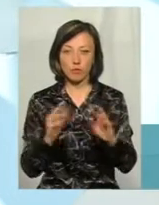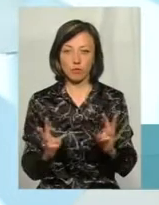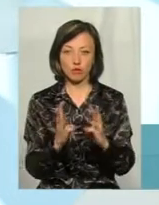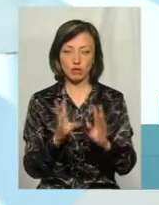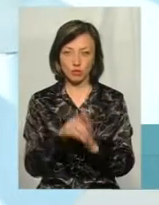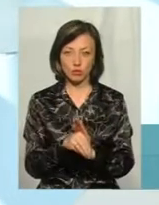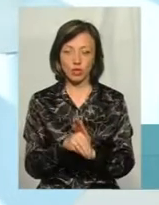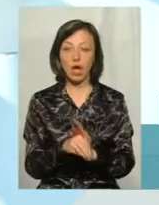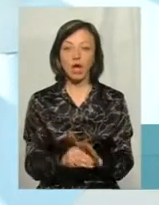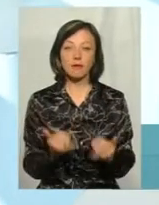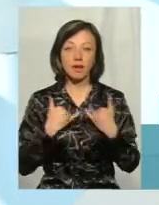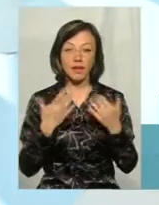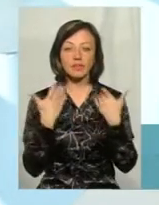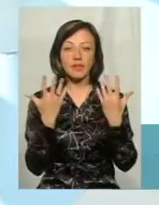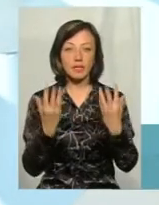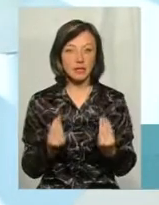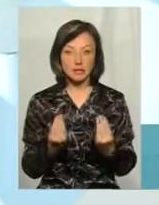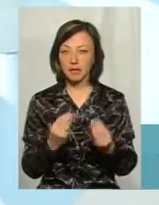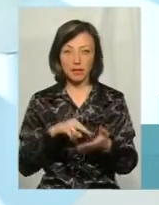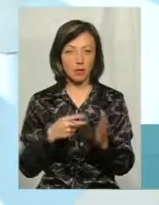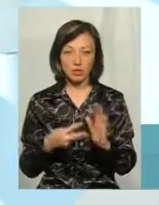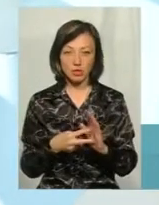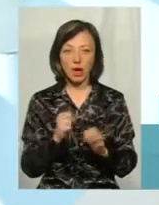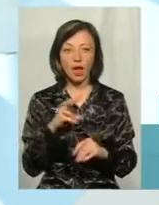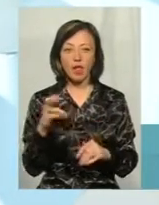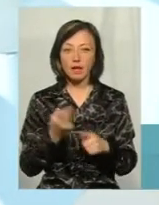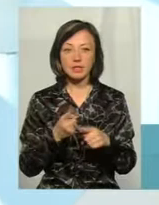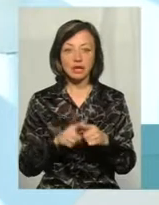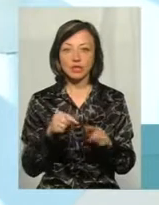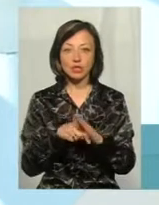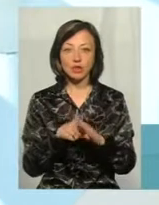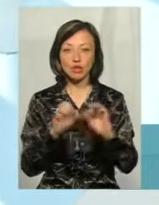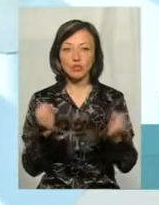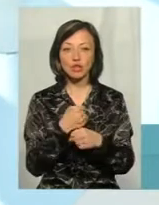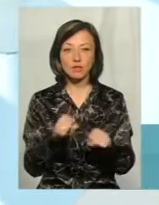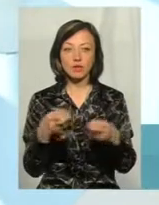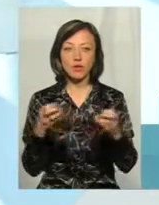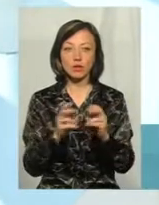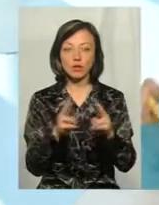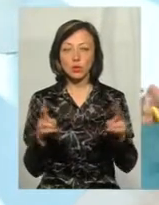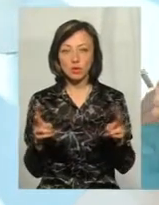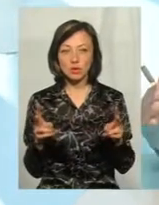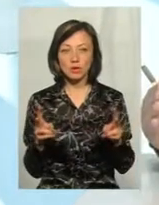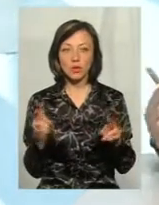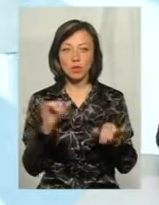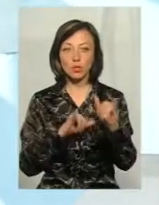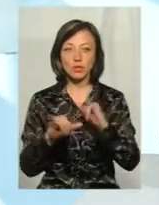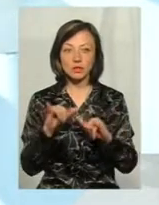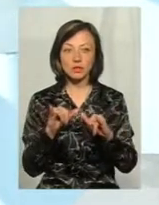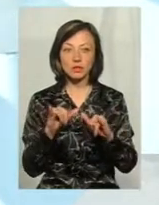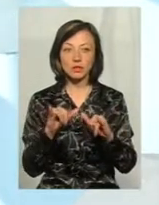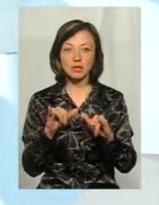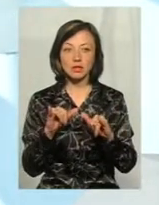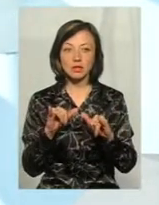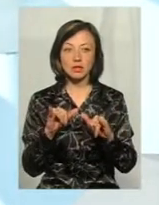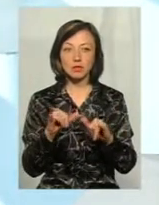От. Тому для нас вихідних як таких не передбачається. Але це не означає, що неможливо десь хтось десь кудись вкрався, значить, і зробив,